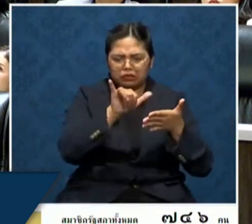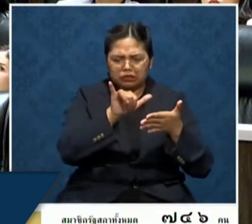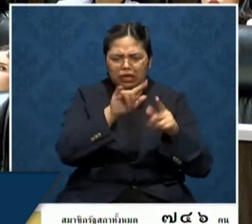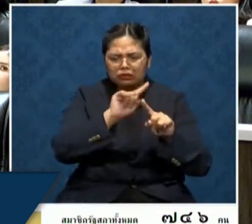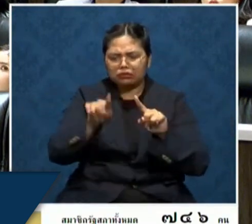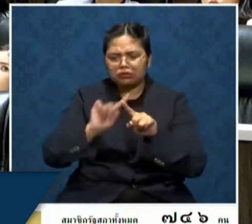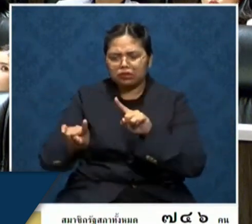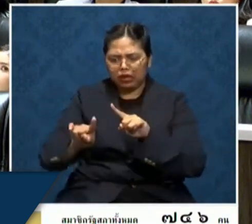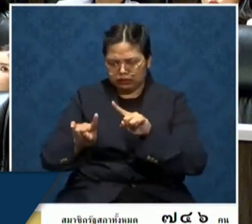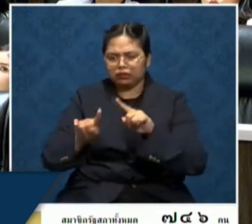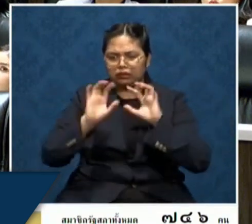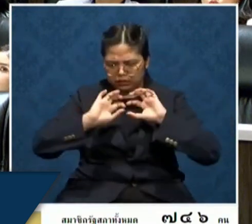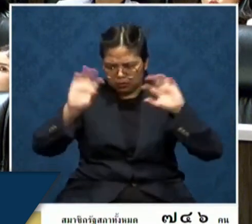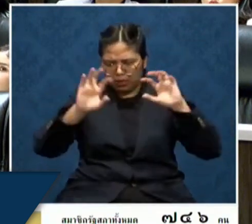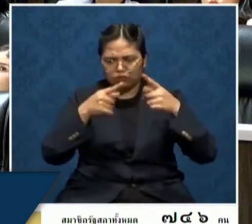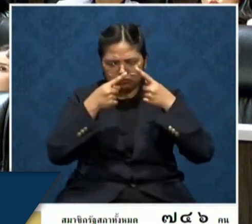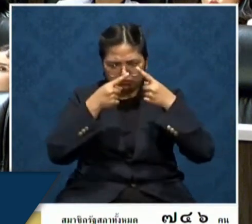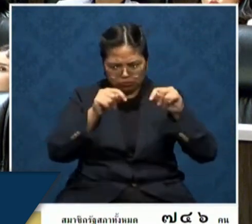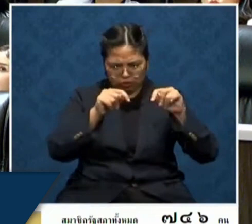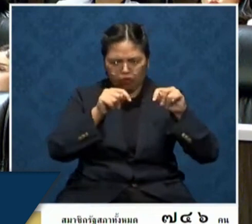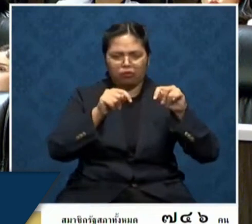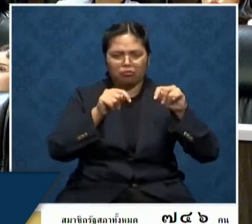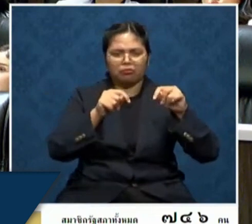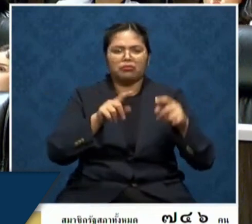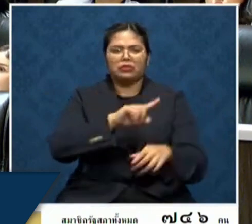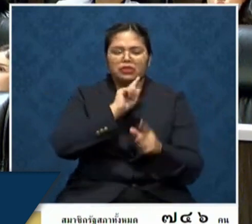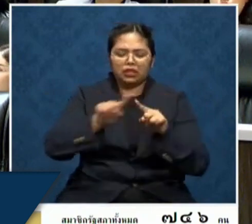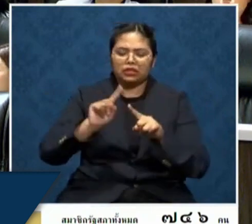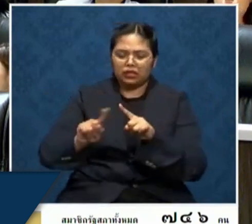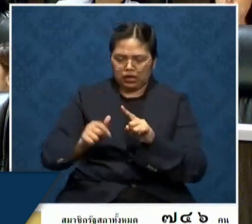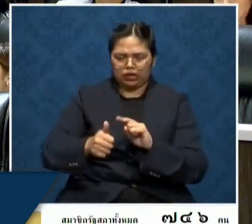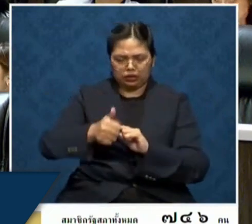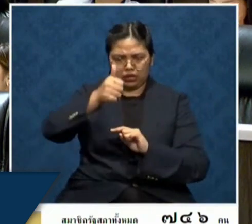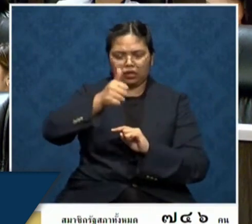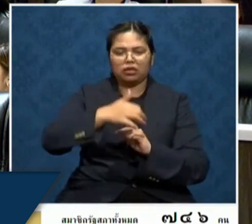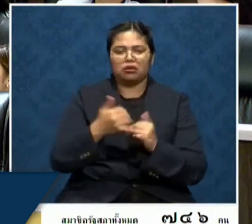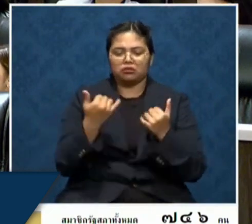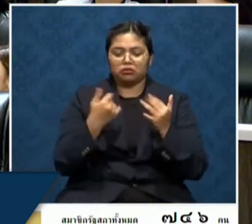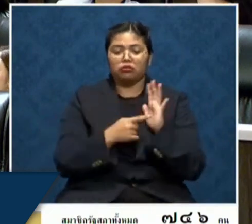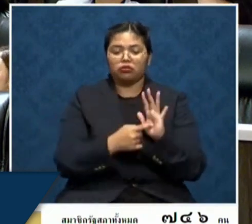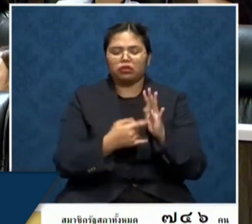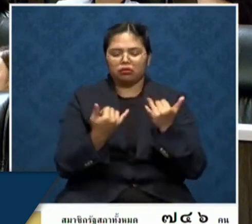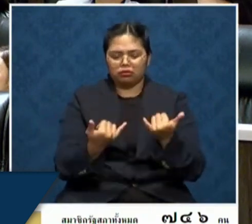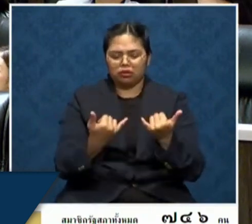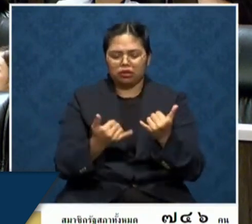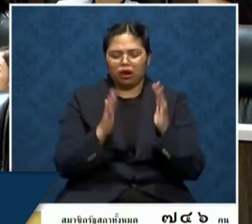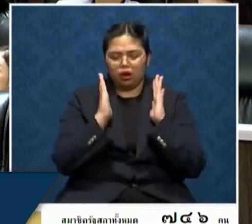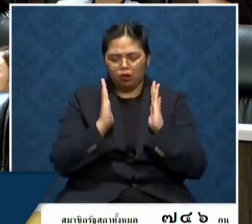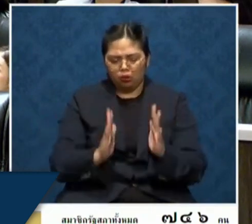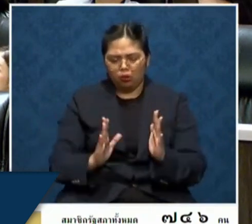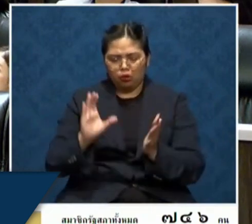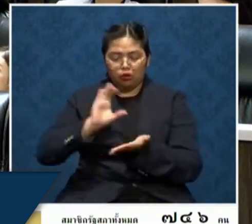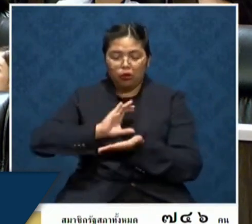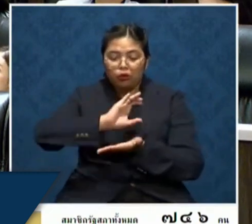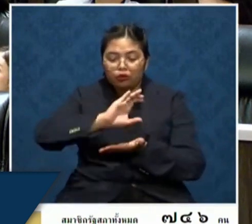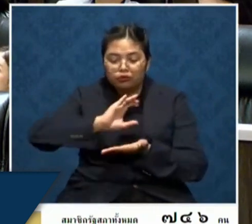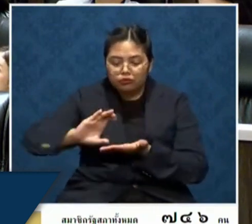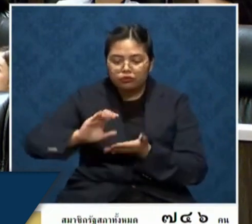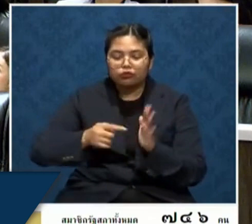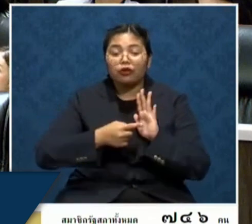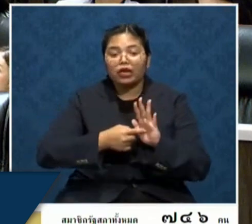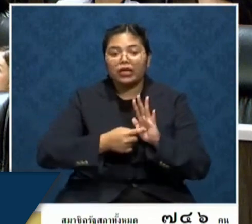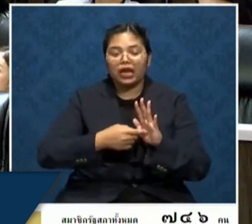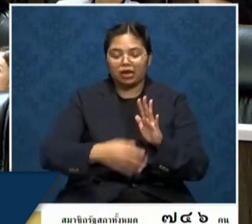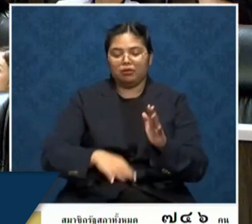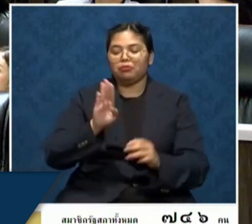ต้องตอบคำถามให้ได้ก่อนจะต่อยอดเช่นวันนี้นักลงทุนเดิมๆที่ลงทุนในไทยมานานเช่นบริษัทญี่ปุ่น